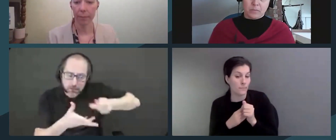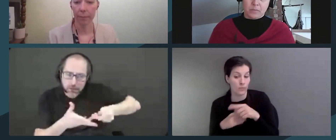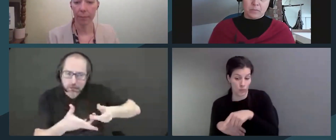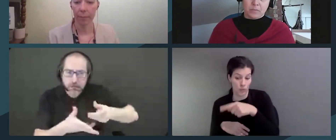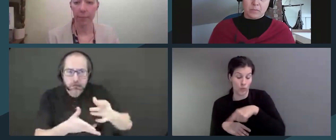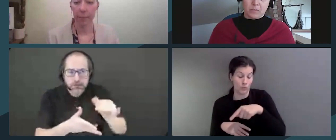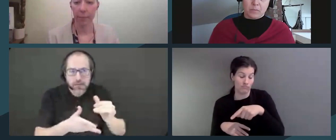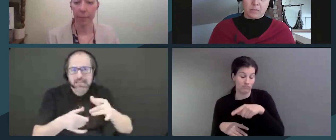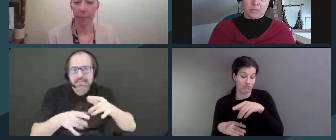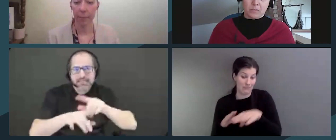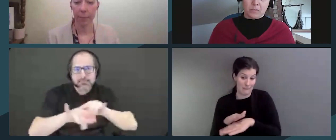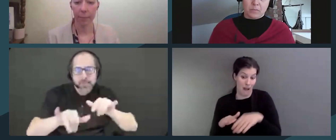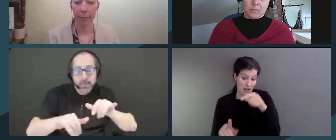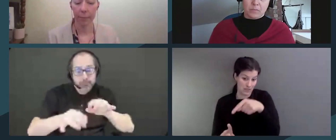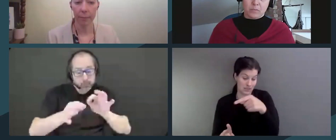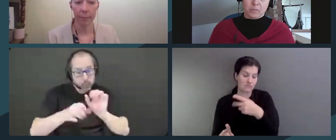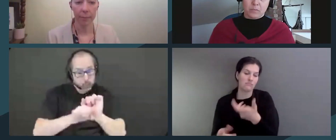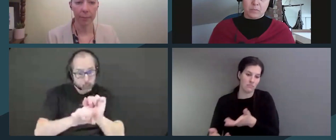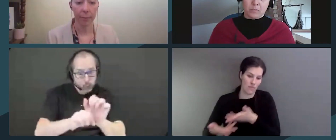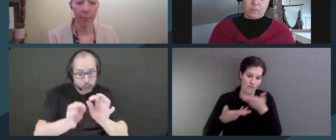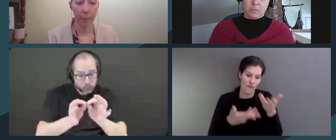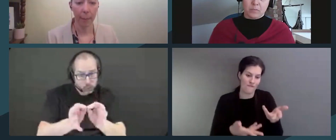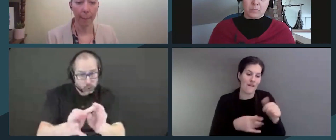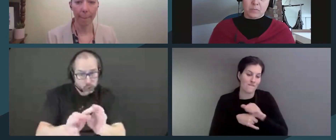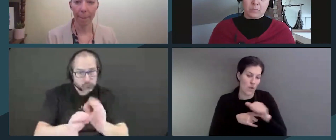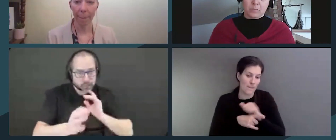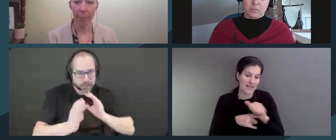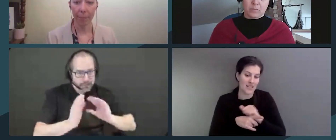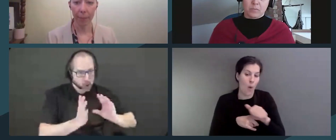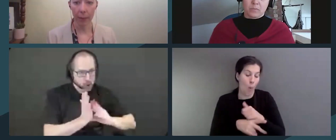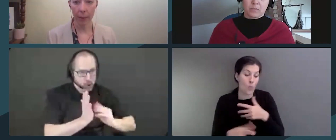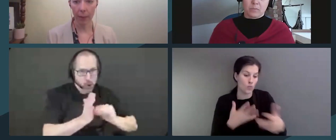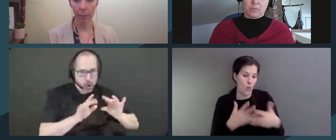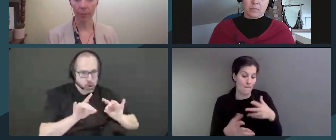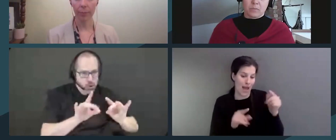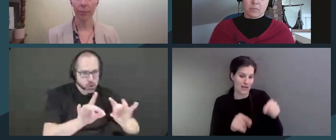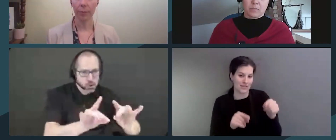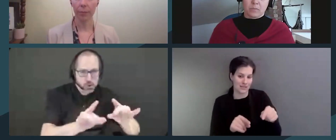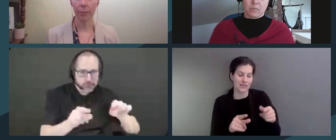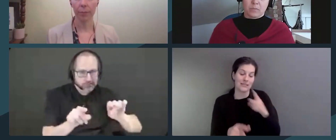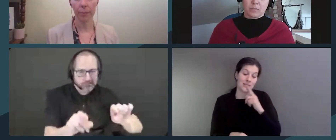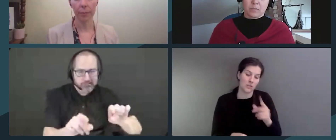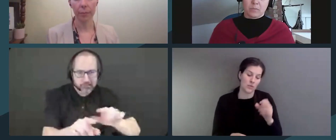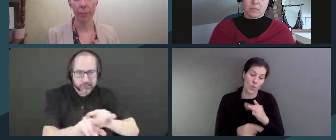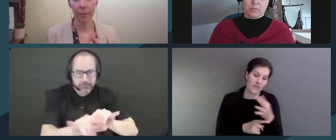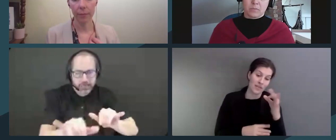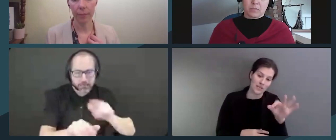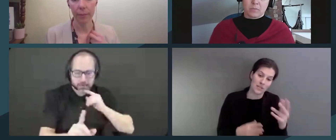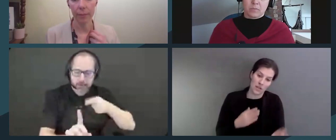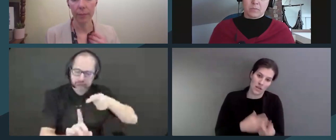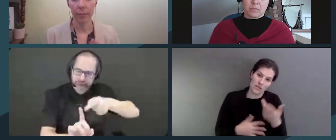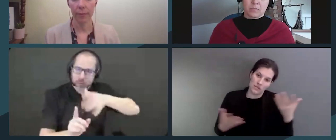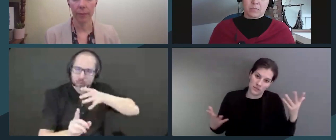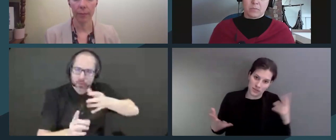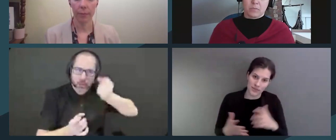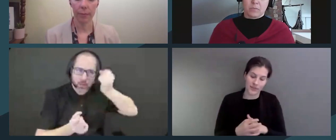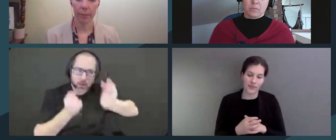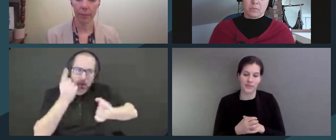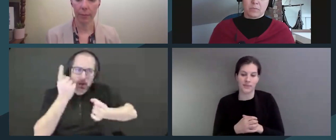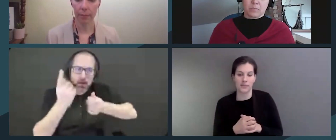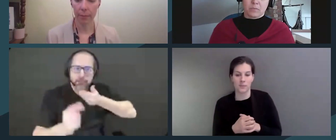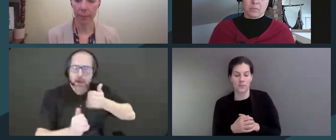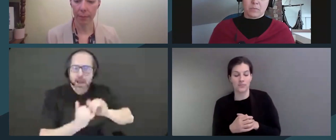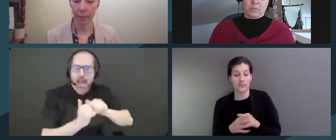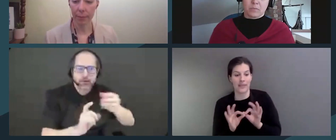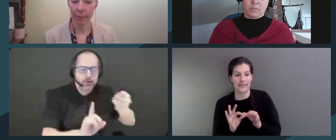Cela soutient les interprètes et ils doivent comprendre c'est quoi le rôle. Il